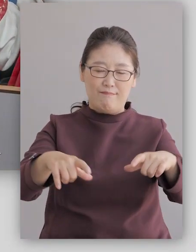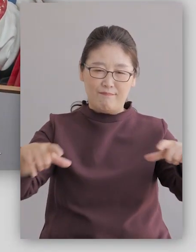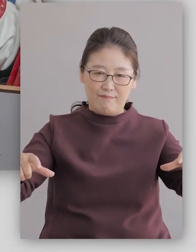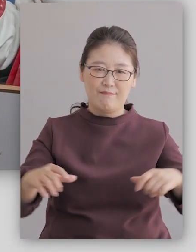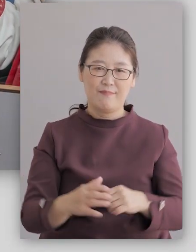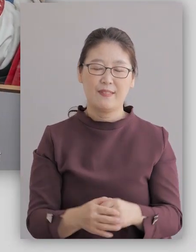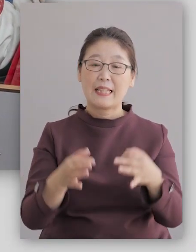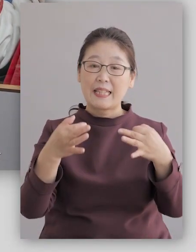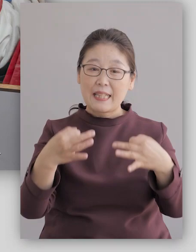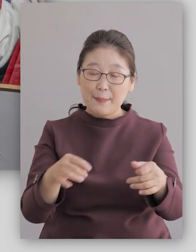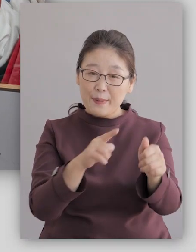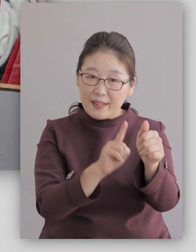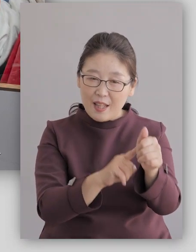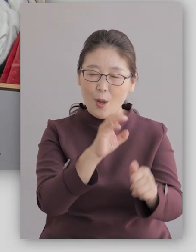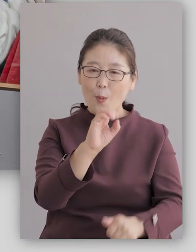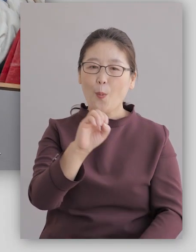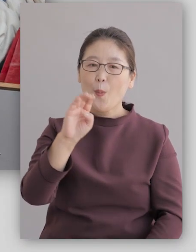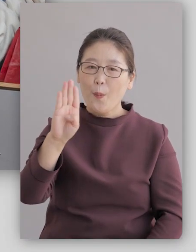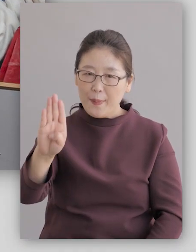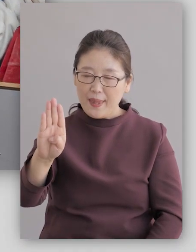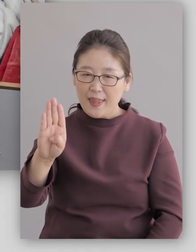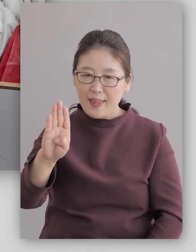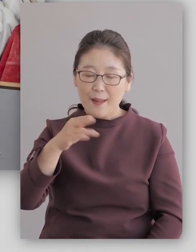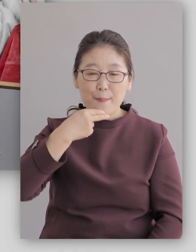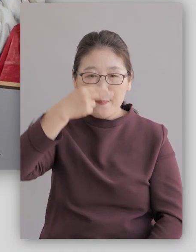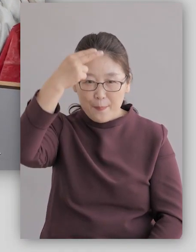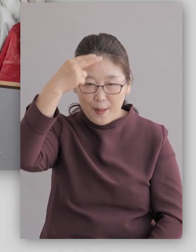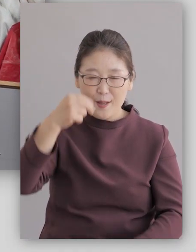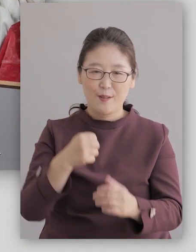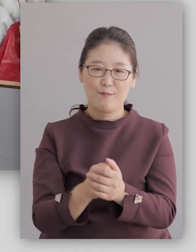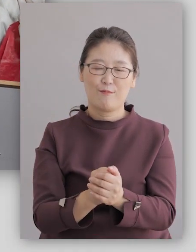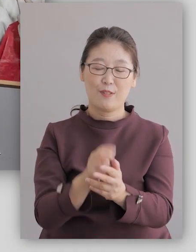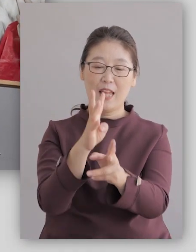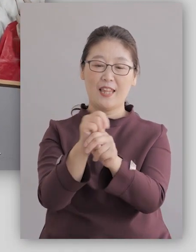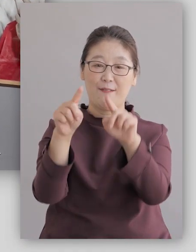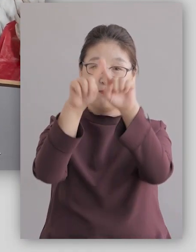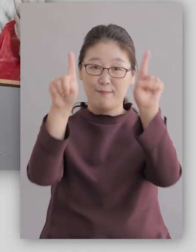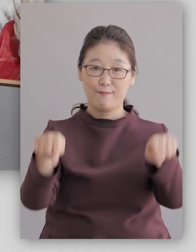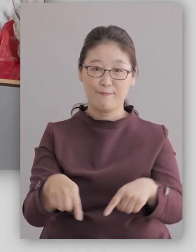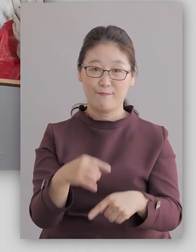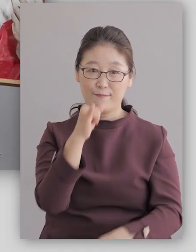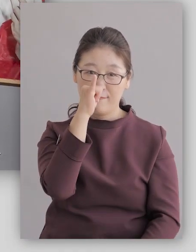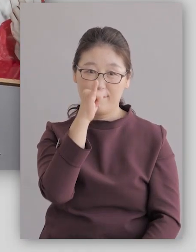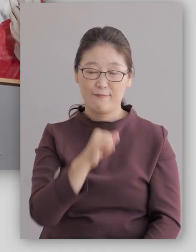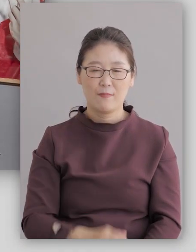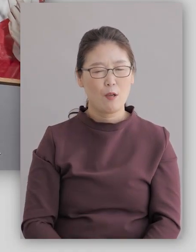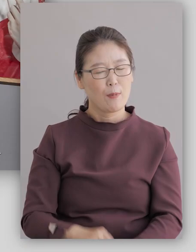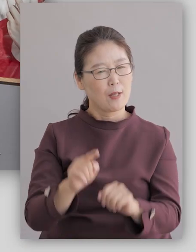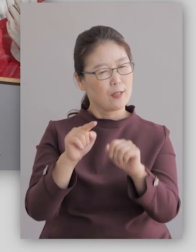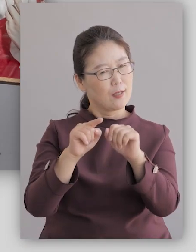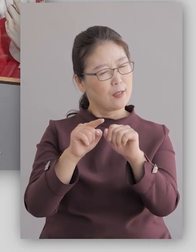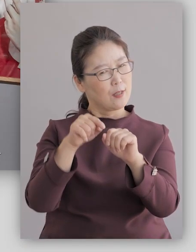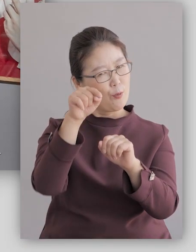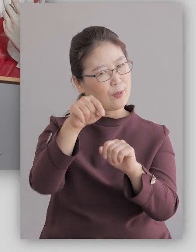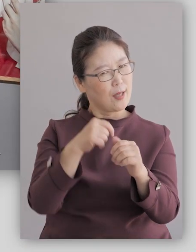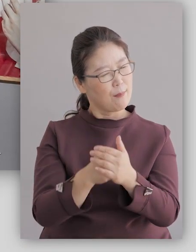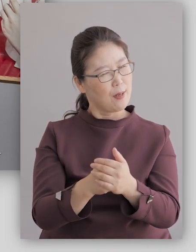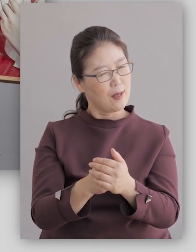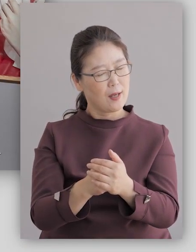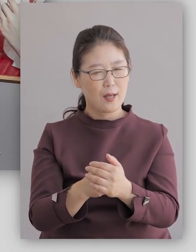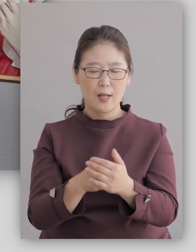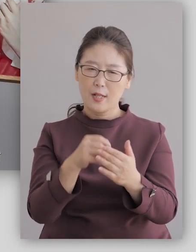김한용 작가님의 오비맥주 칼렌더의 이미지를 보실 수가 있는데요. 약 30여 점의 작품 중에